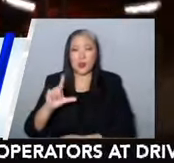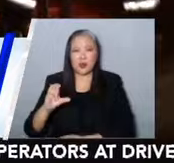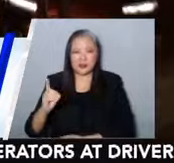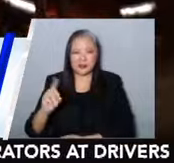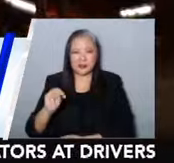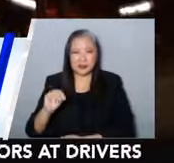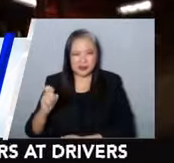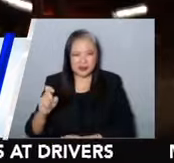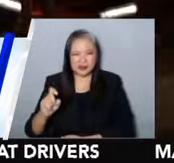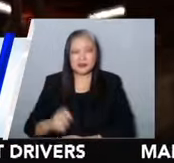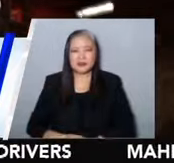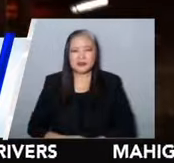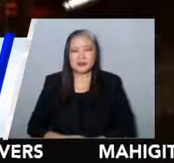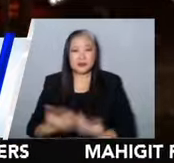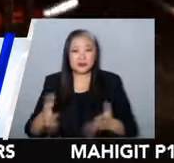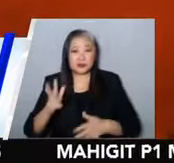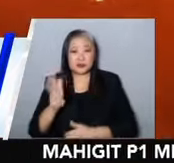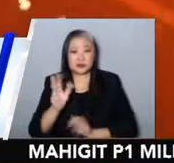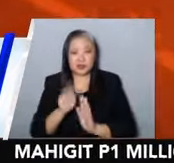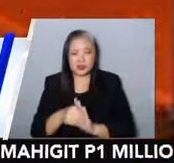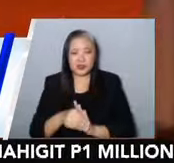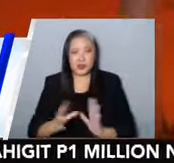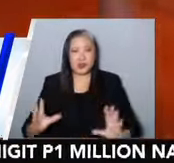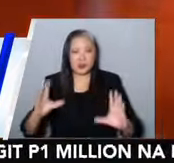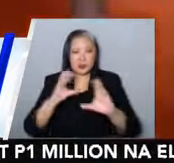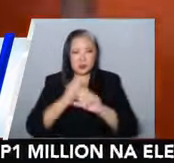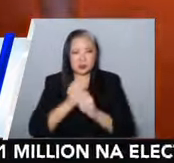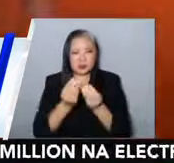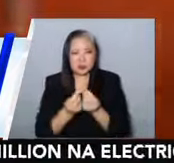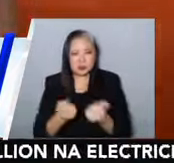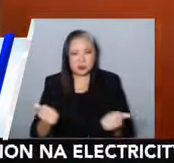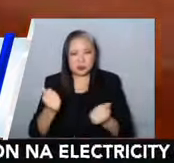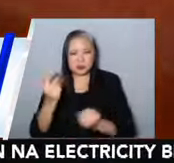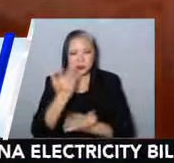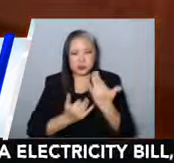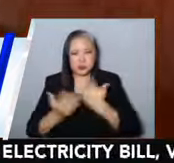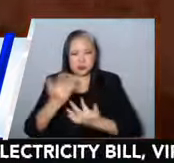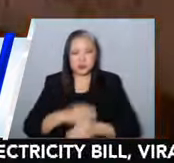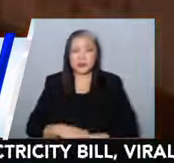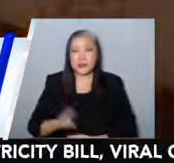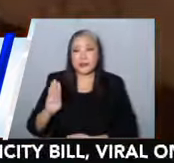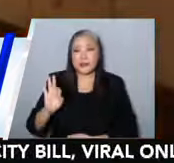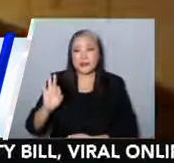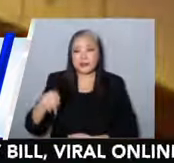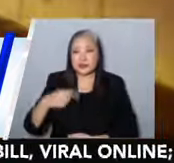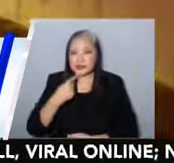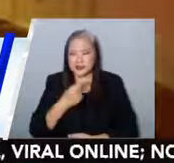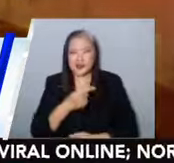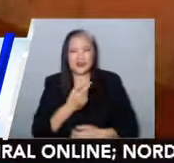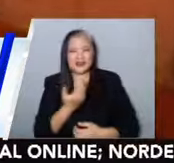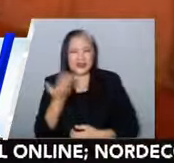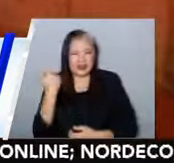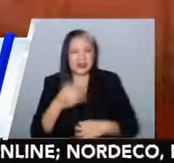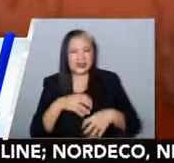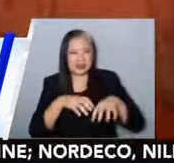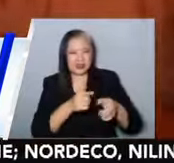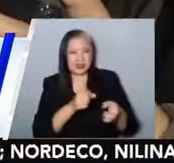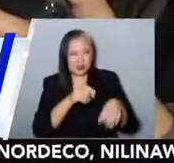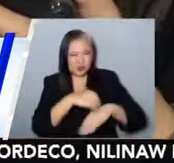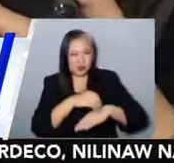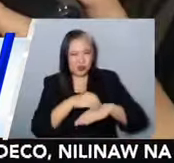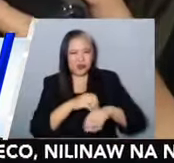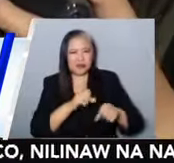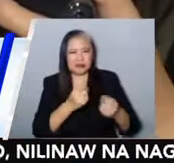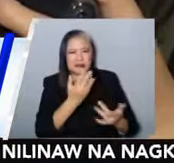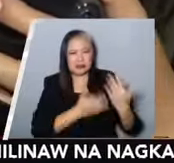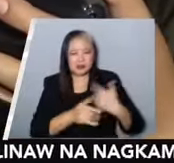minuto, tuluyang naapula ang sunog. Ayon sa BFP, nasunog ang dalawang dating tindahan na wala na raw umuokupa at isang barracks.